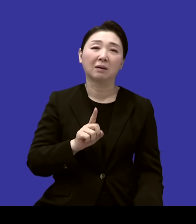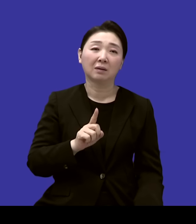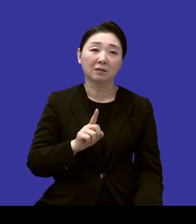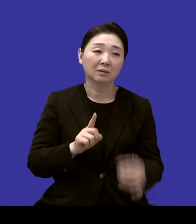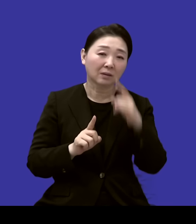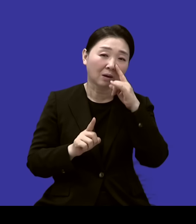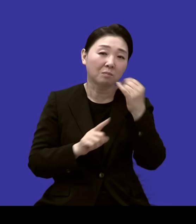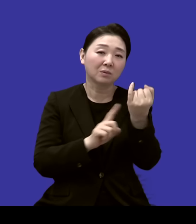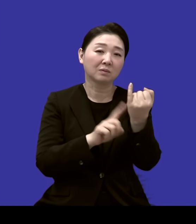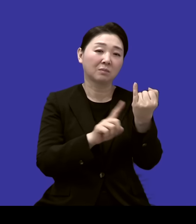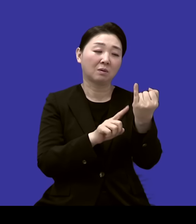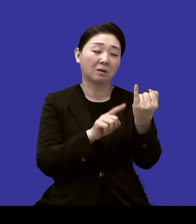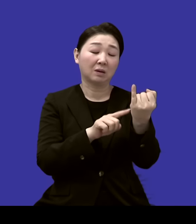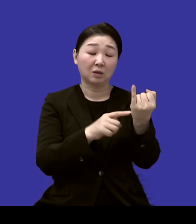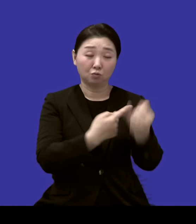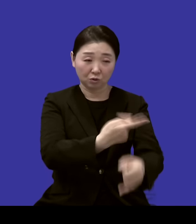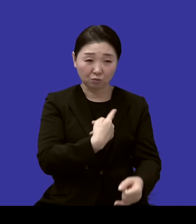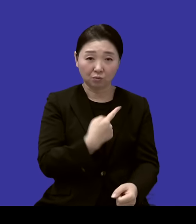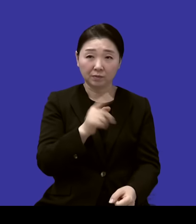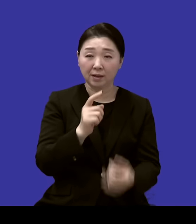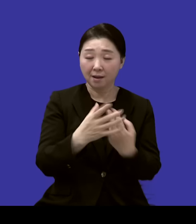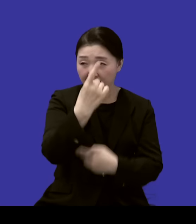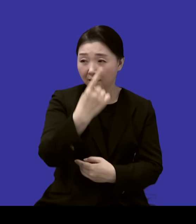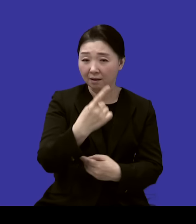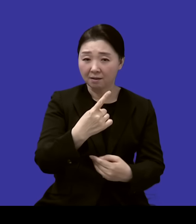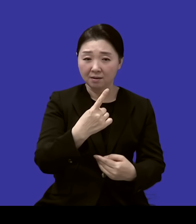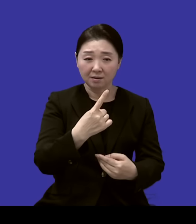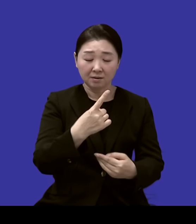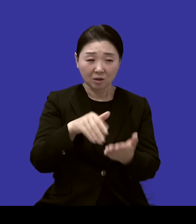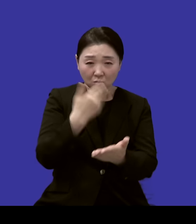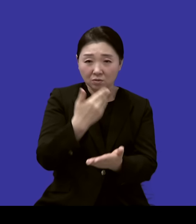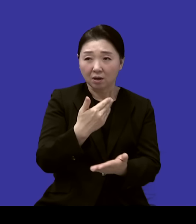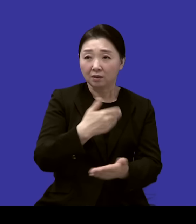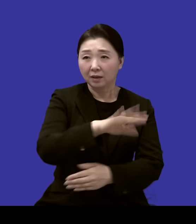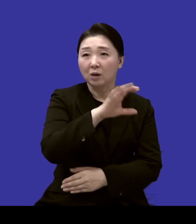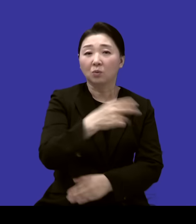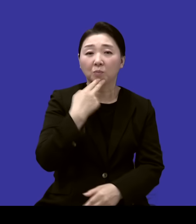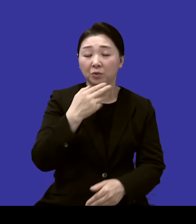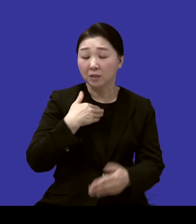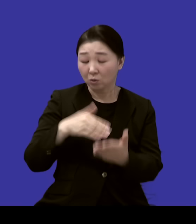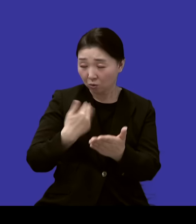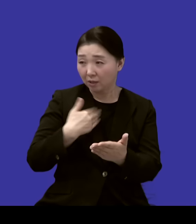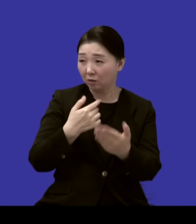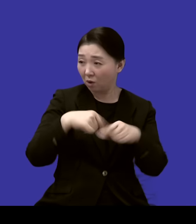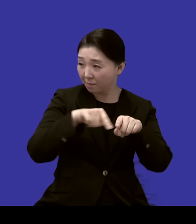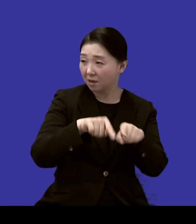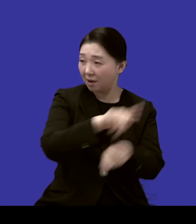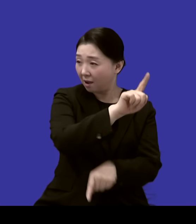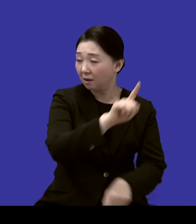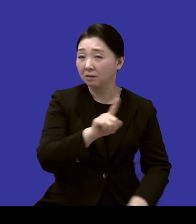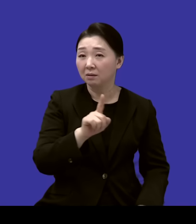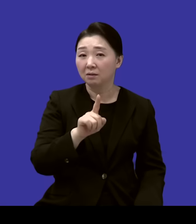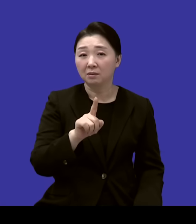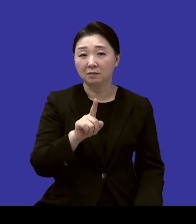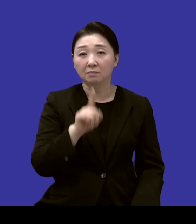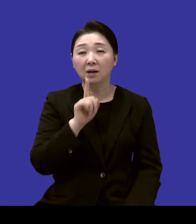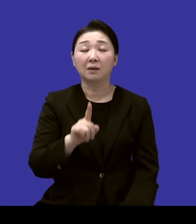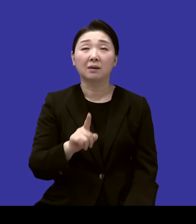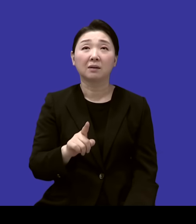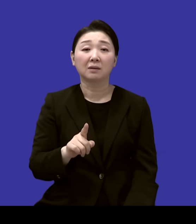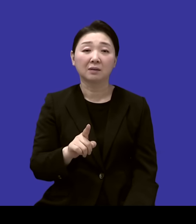그때 얘랑 나는 하나다. 얘 갈 데가 없다. 얘를 쫓아내면 나도 나갈 거다. 라고 하시니까 그게 새아버지가 몇 학년 때예요? 그때가